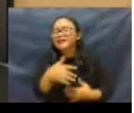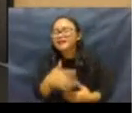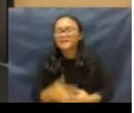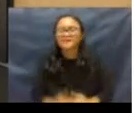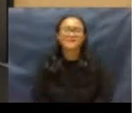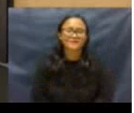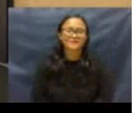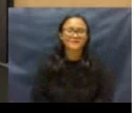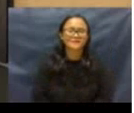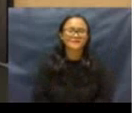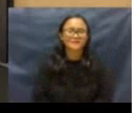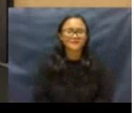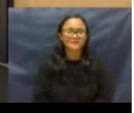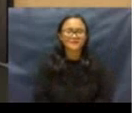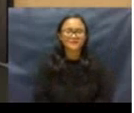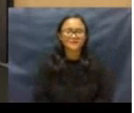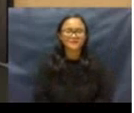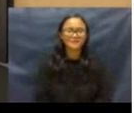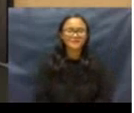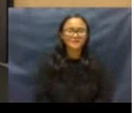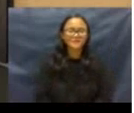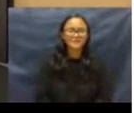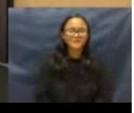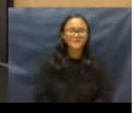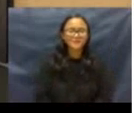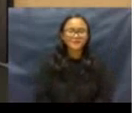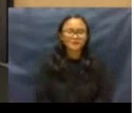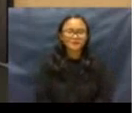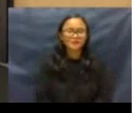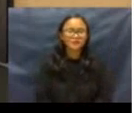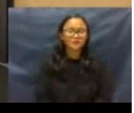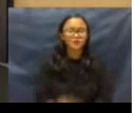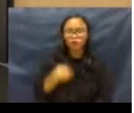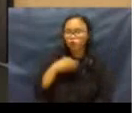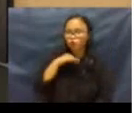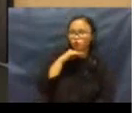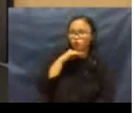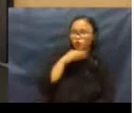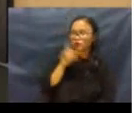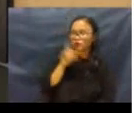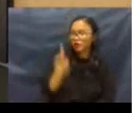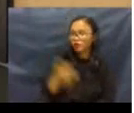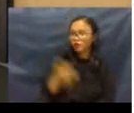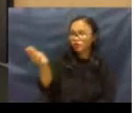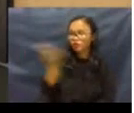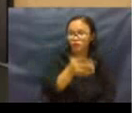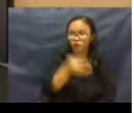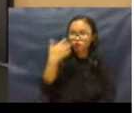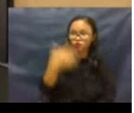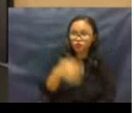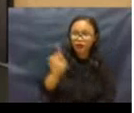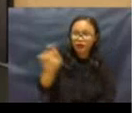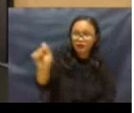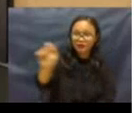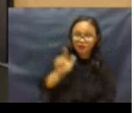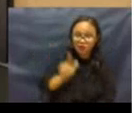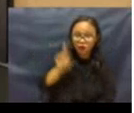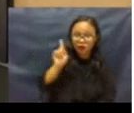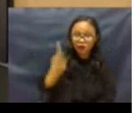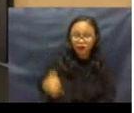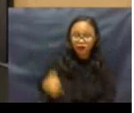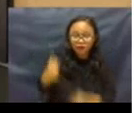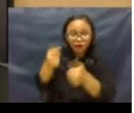Ibu. Oke, dan saya sekarang sedang menunggu panitia apakah sudah ada jawaban yang paling benar dan